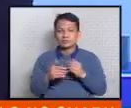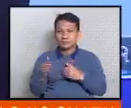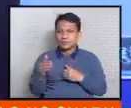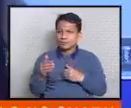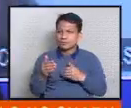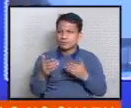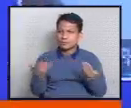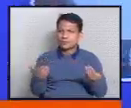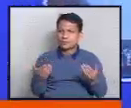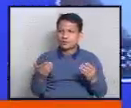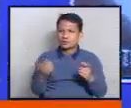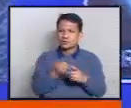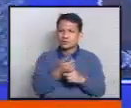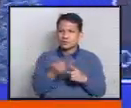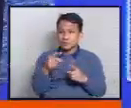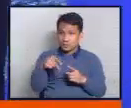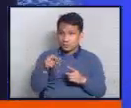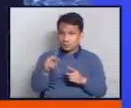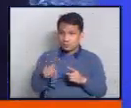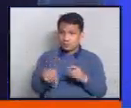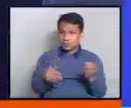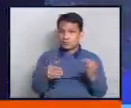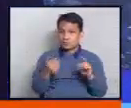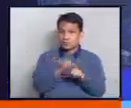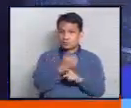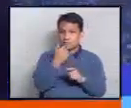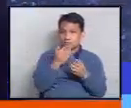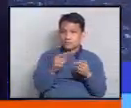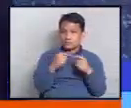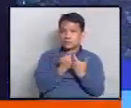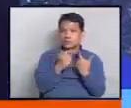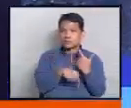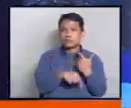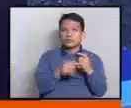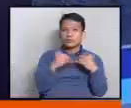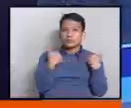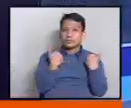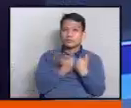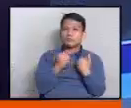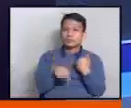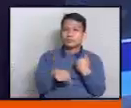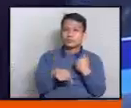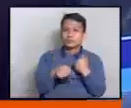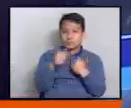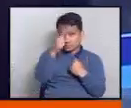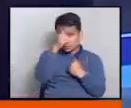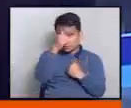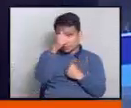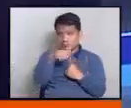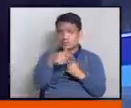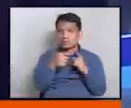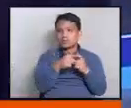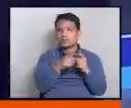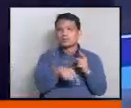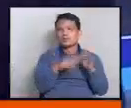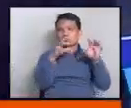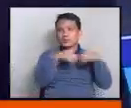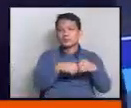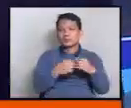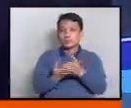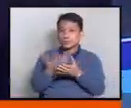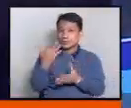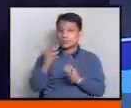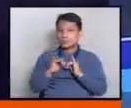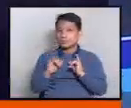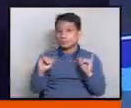Tuluyan na raw na buwag ng PNP ang isang kidnapping group kung saan ang mga miyembro ay Indians na target dukutin ang